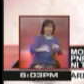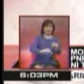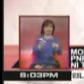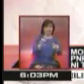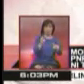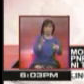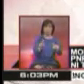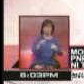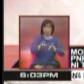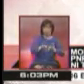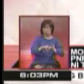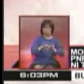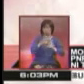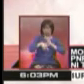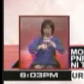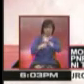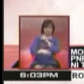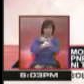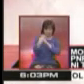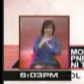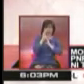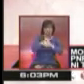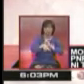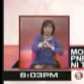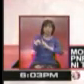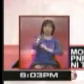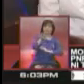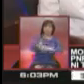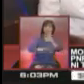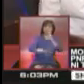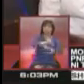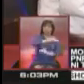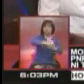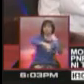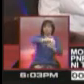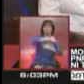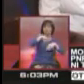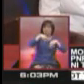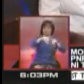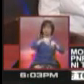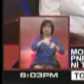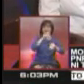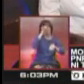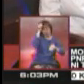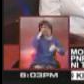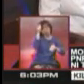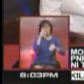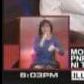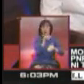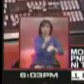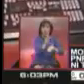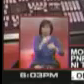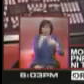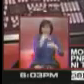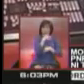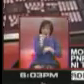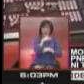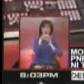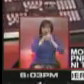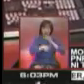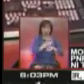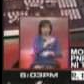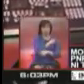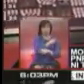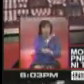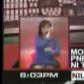computer. Pagkanakaw, tsaka niya ito ibibenta sa biktima na kalimitan ay Muslim o Indian National. Dito, bigla raw susulpot